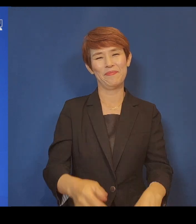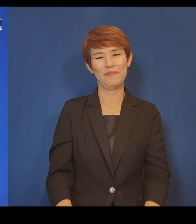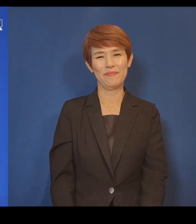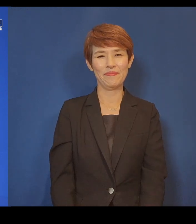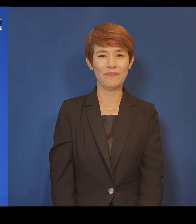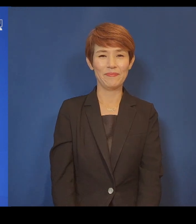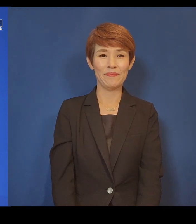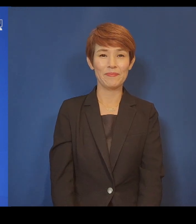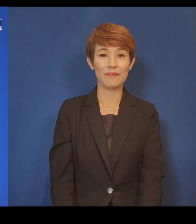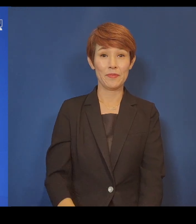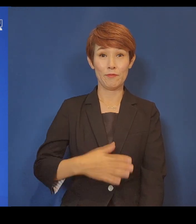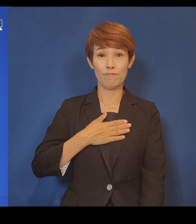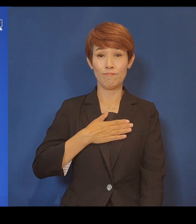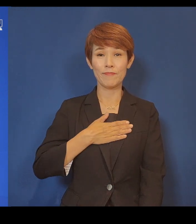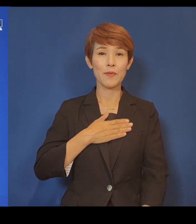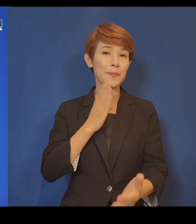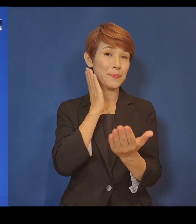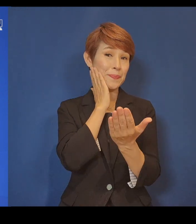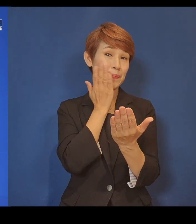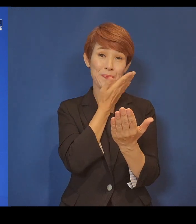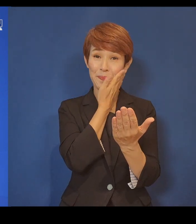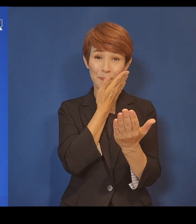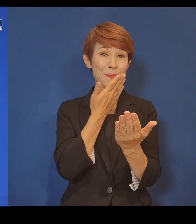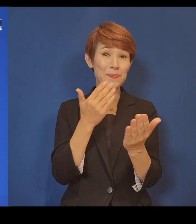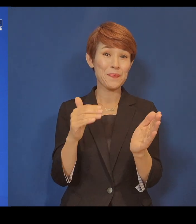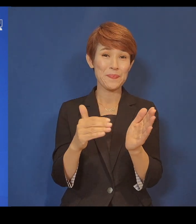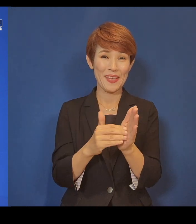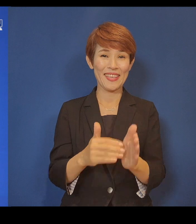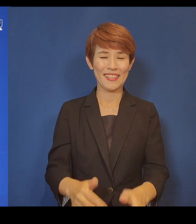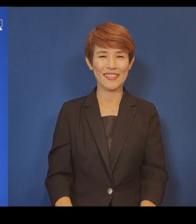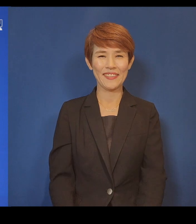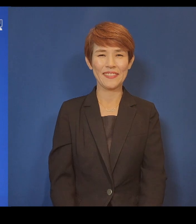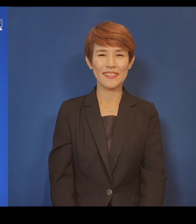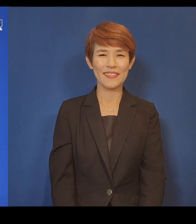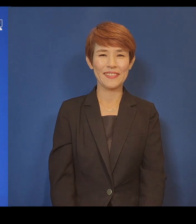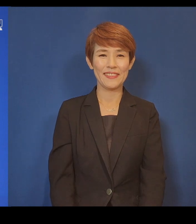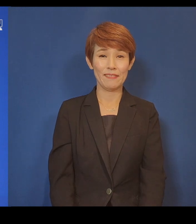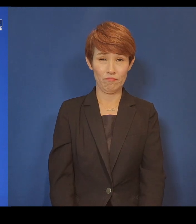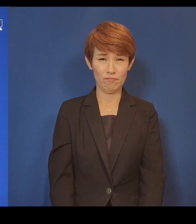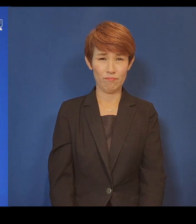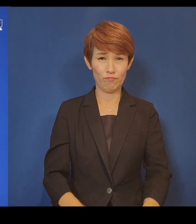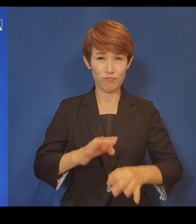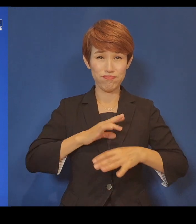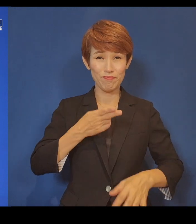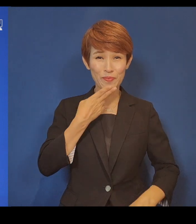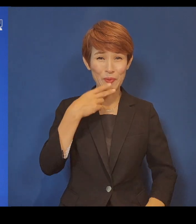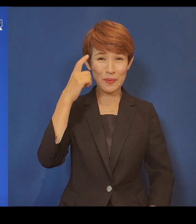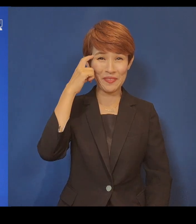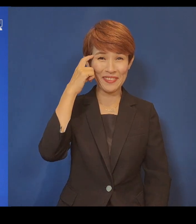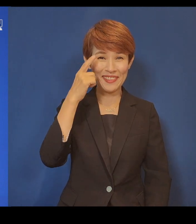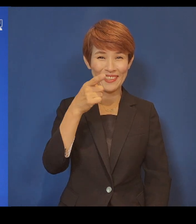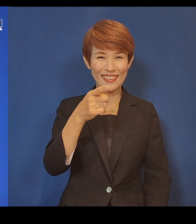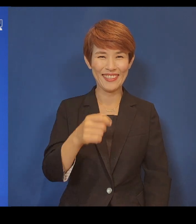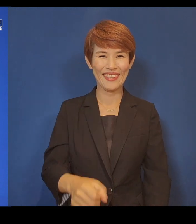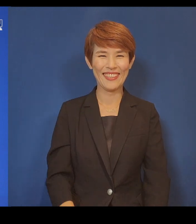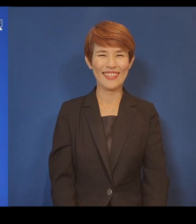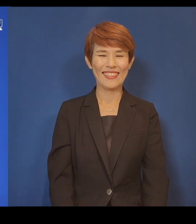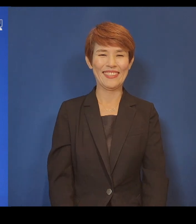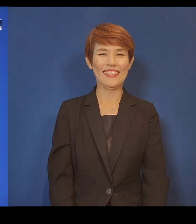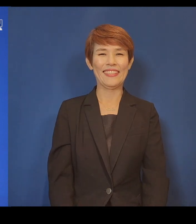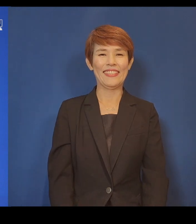전합니다. 그리고 저도 오늘 분장을 했습니다. 좀 놀라주세요.